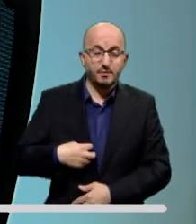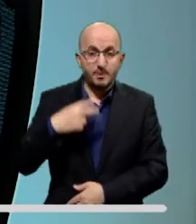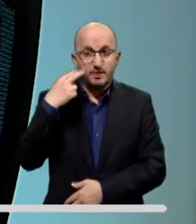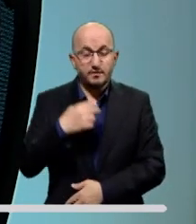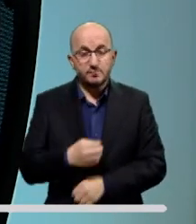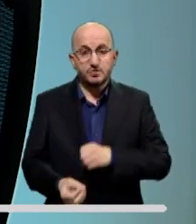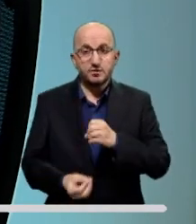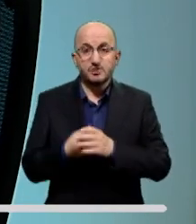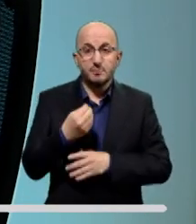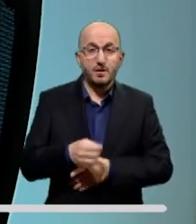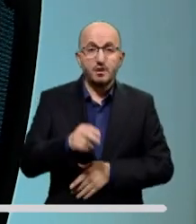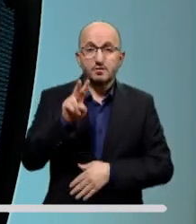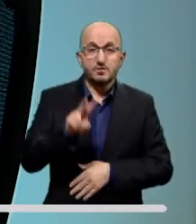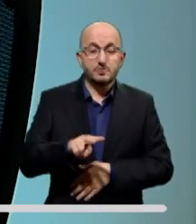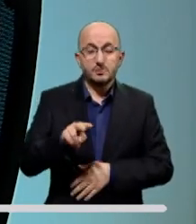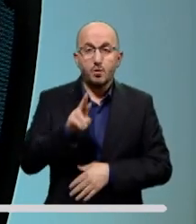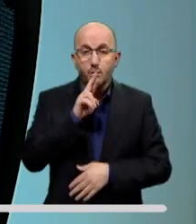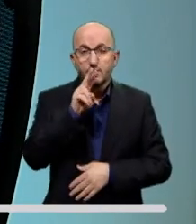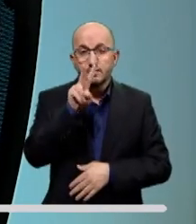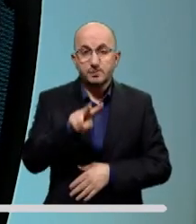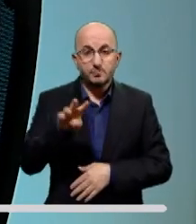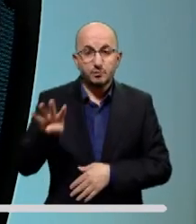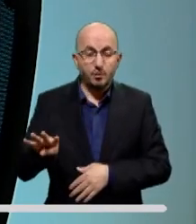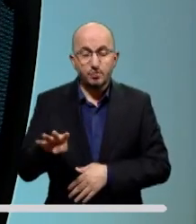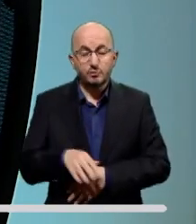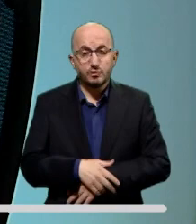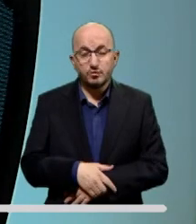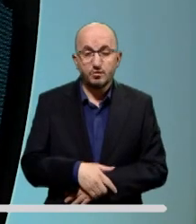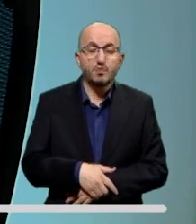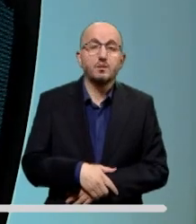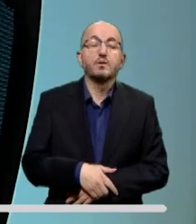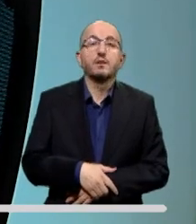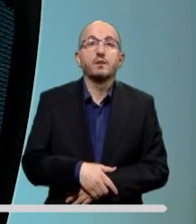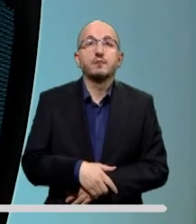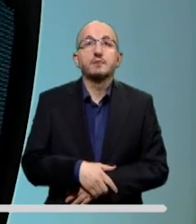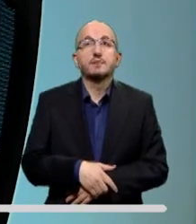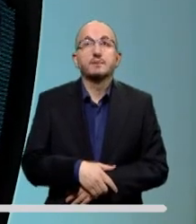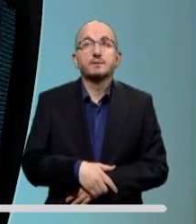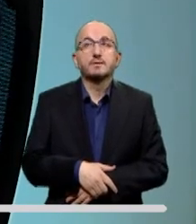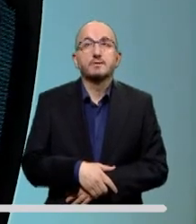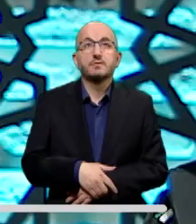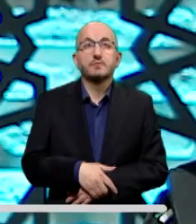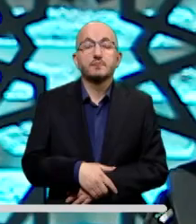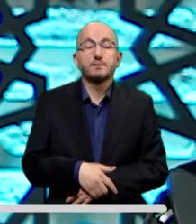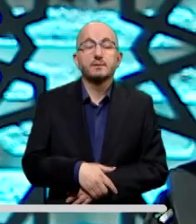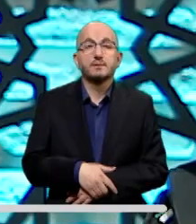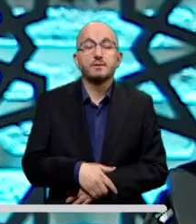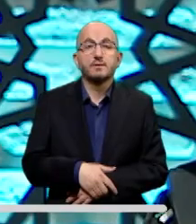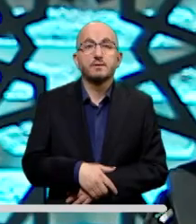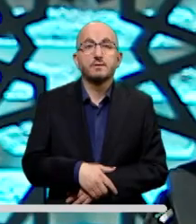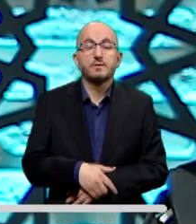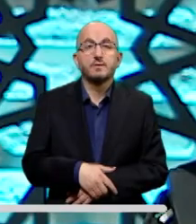sabahın 2 Öğlenin dört ve iki Bu anlamda konuştuğum delillendirdiğimizde tam karşılık bulmayabilir belki